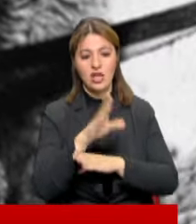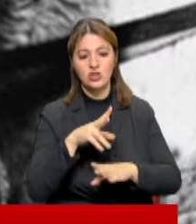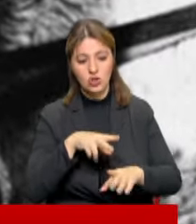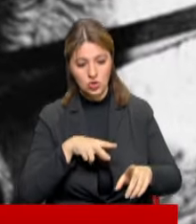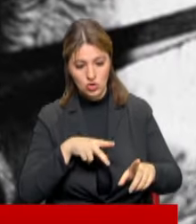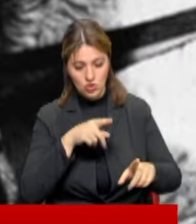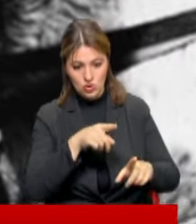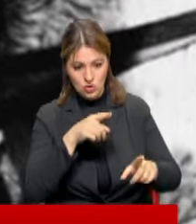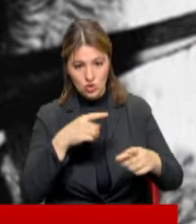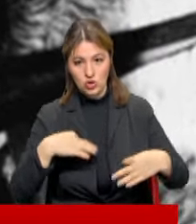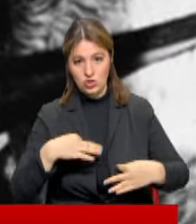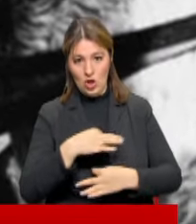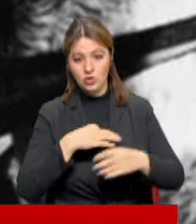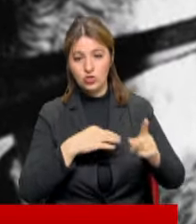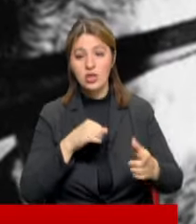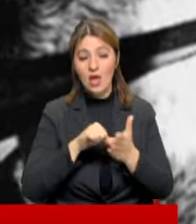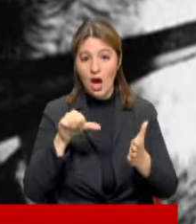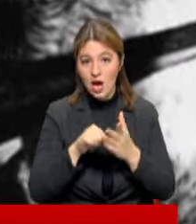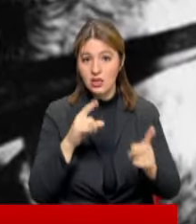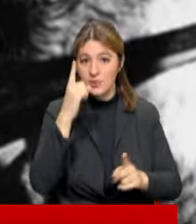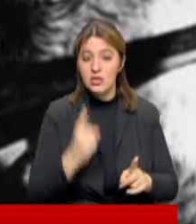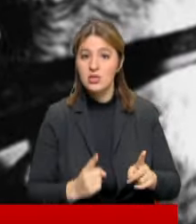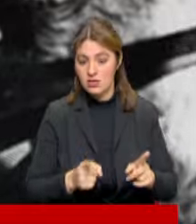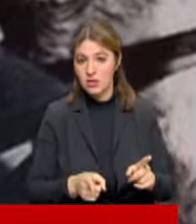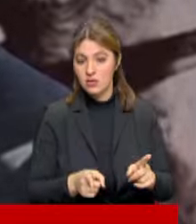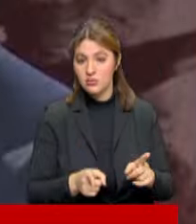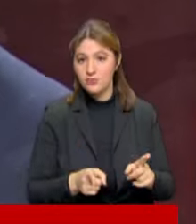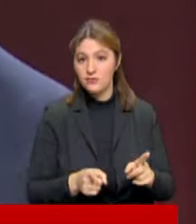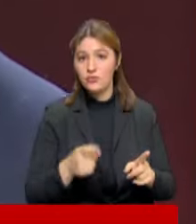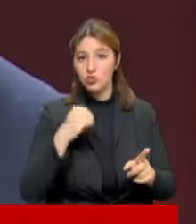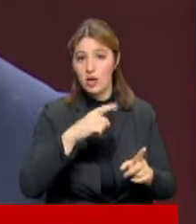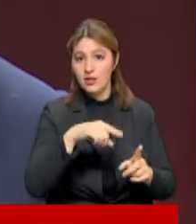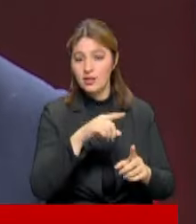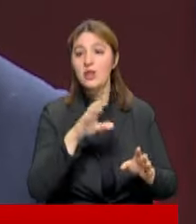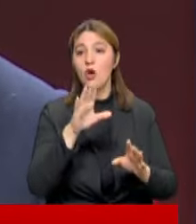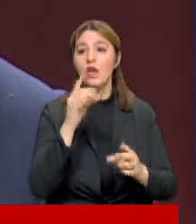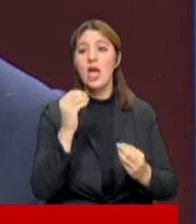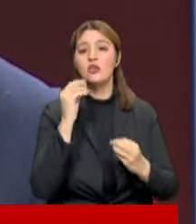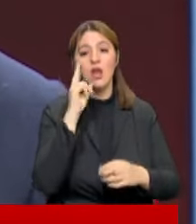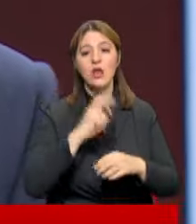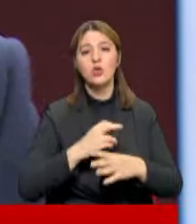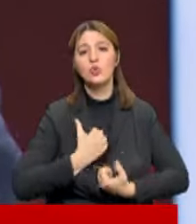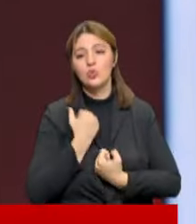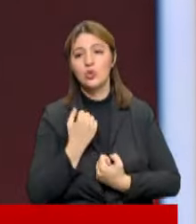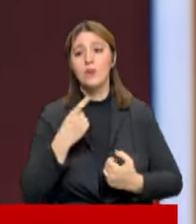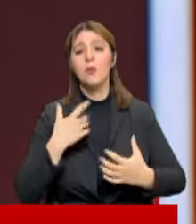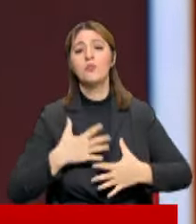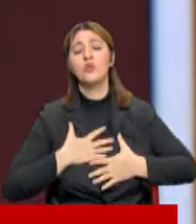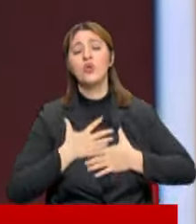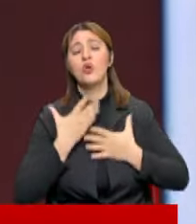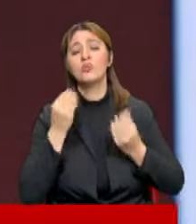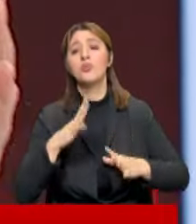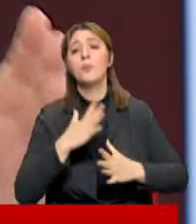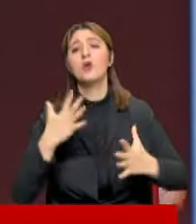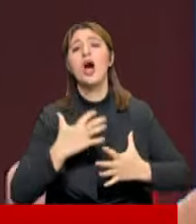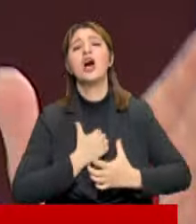on ü saygı duruşu tte bir ilk onun en güzel anları Hüzün doluydu bunalıyorum çocuk büyük